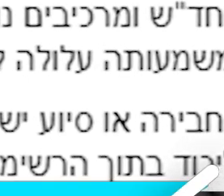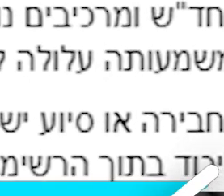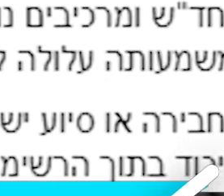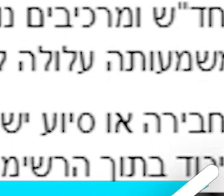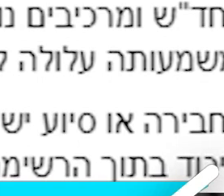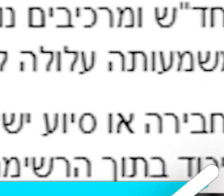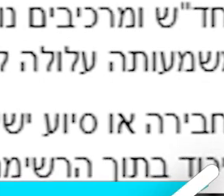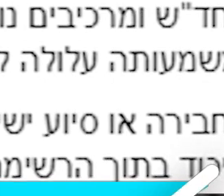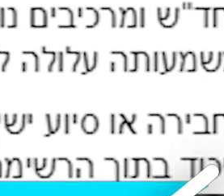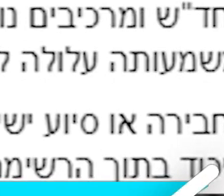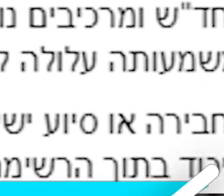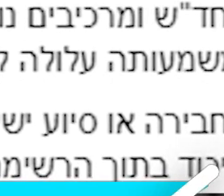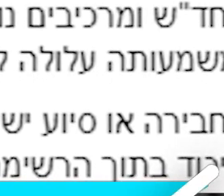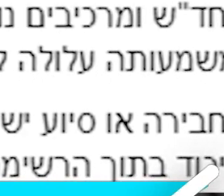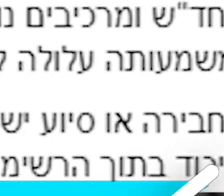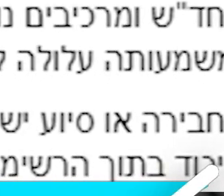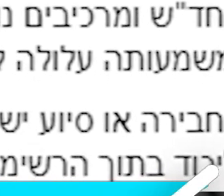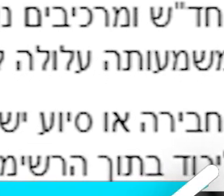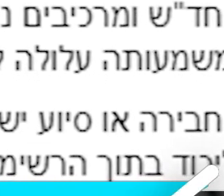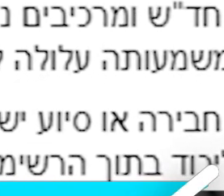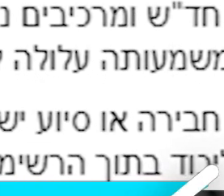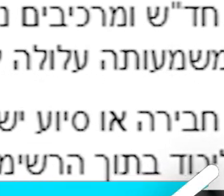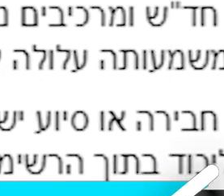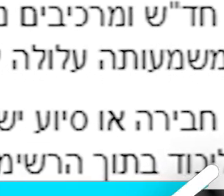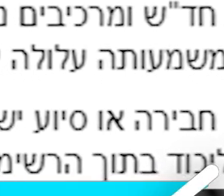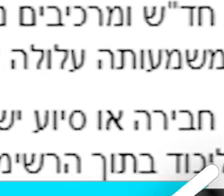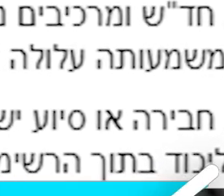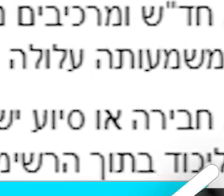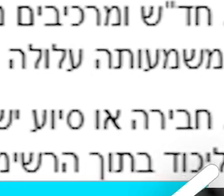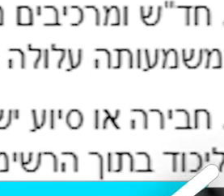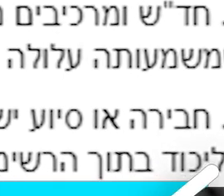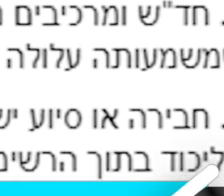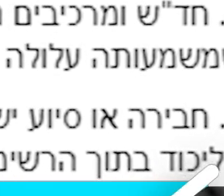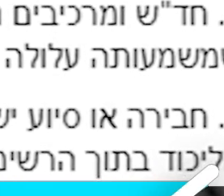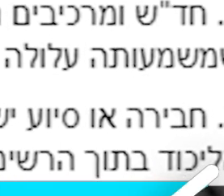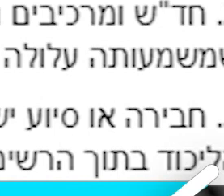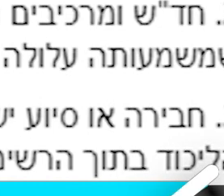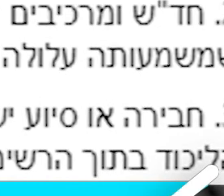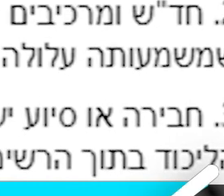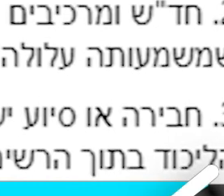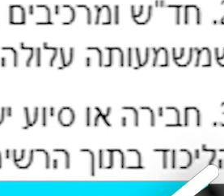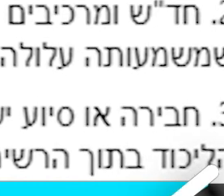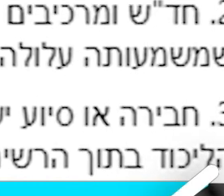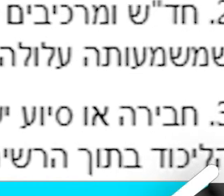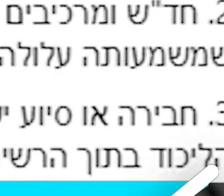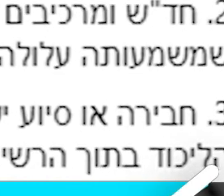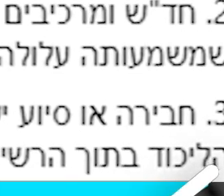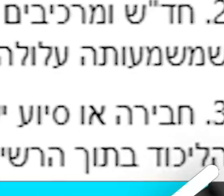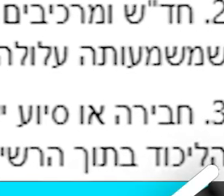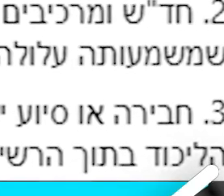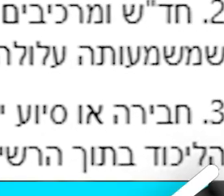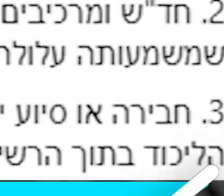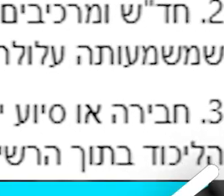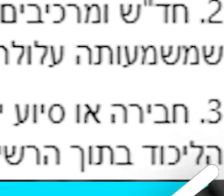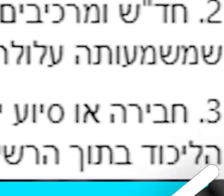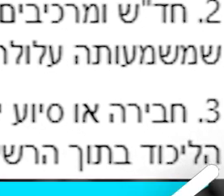ההצבעה, שמשמעותה עלולה להיות המלצה על נתניהו, תמיכה בחוק הצרפתי, או כל קומבינה מסריחה אחרת עם הליכוד. חבירה או סיוע